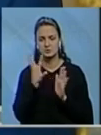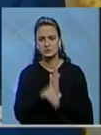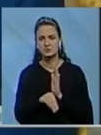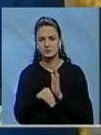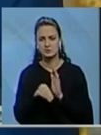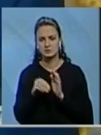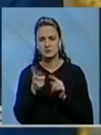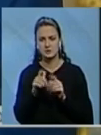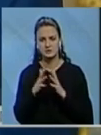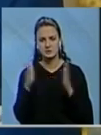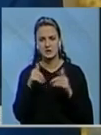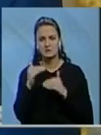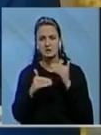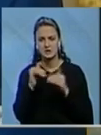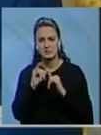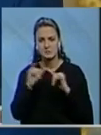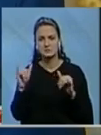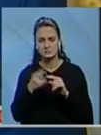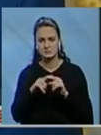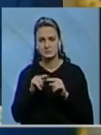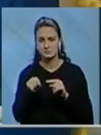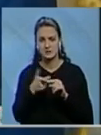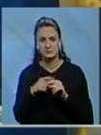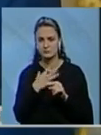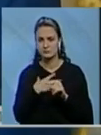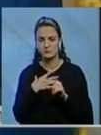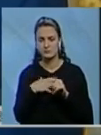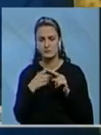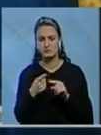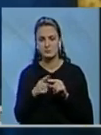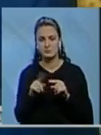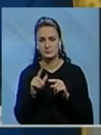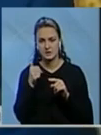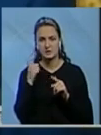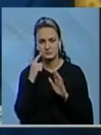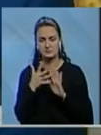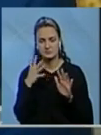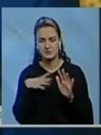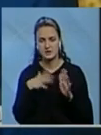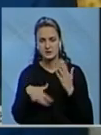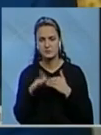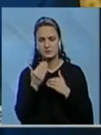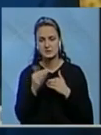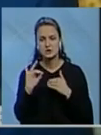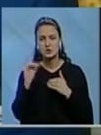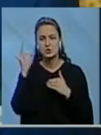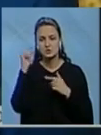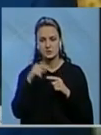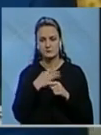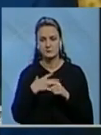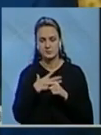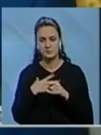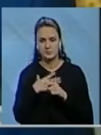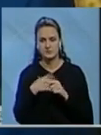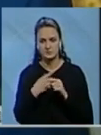უდიდეს პოტენციალზე, მის განვითარებაზე. ამ სფეროს ჩვენ დიდ მნიშვნელობას ვანიჭებთ, რადგან კარგად ვაცნობიერებთ საქართველოსა და მისი ისტორიის მნიშვნელობას.